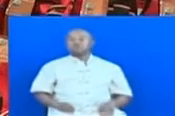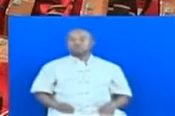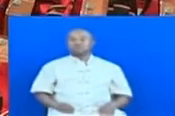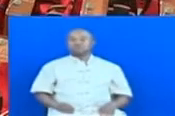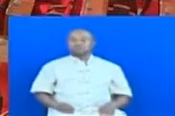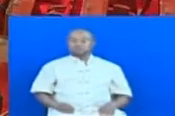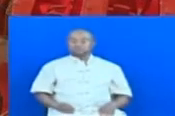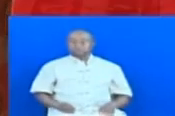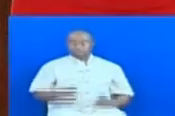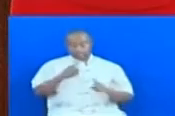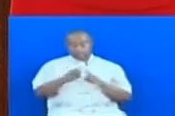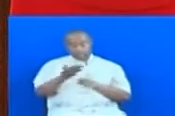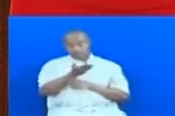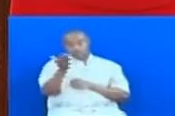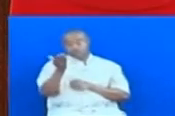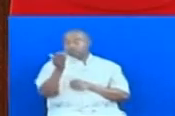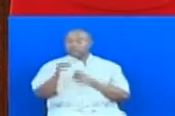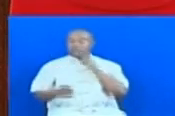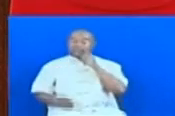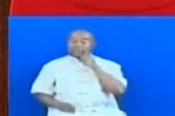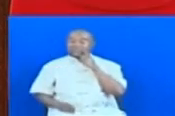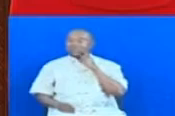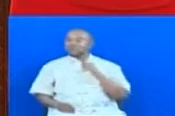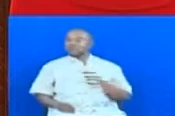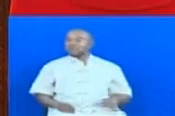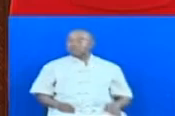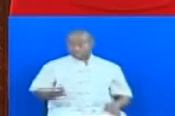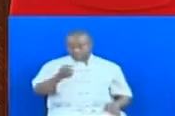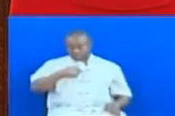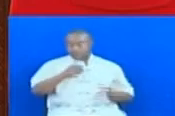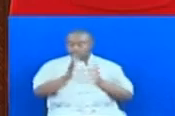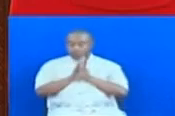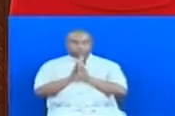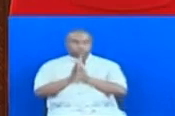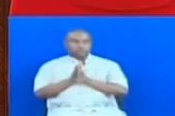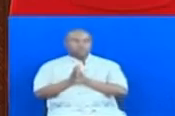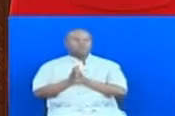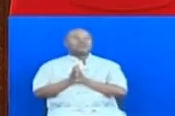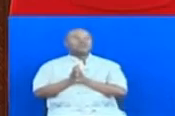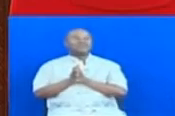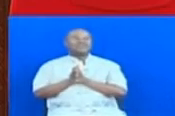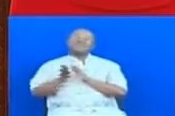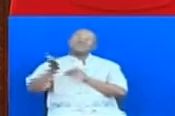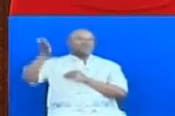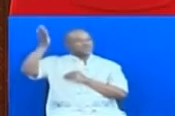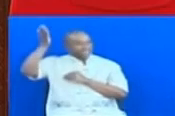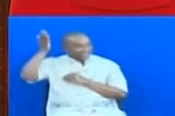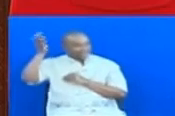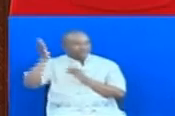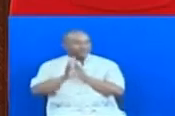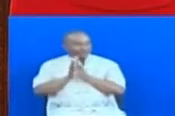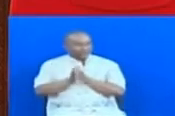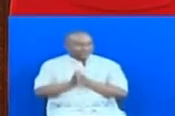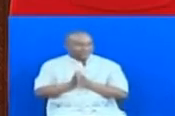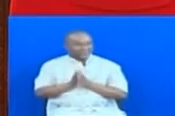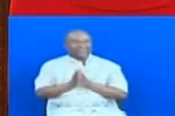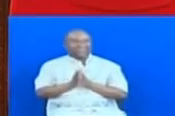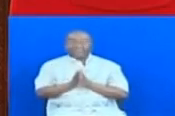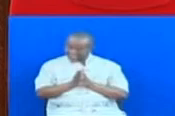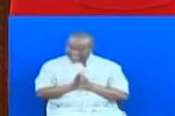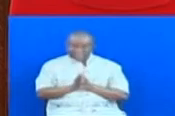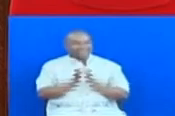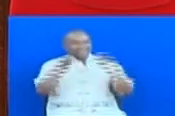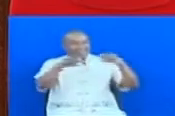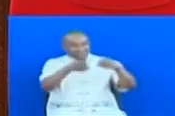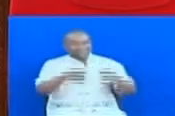kwa mara nyingine tena naomba kukushukuru sana kwa kuiwezesha kamati yetu kuwasilisha taarifa